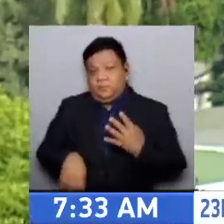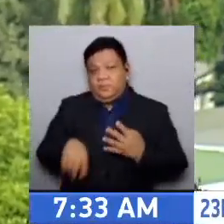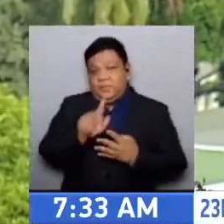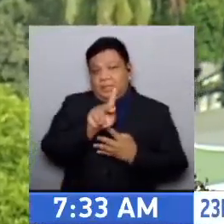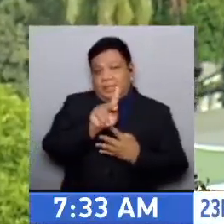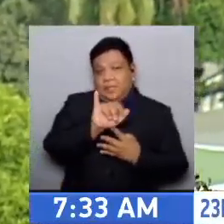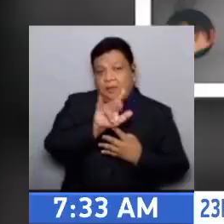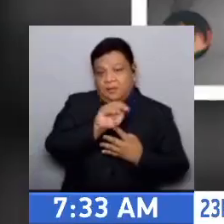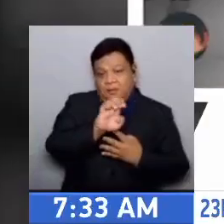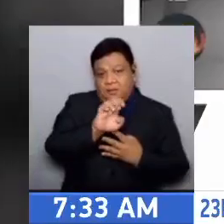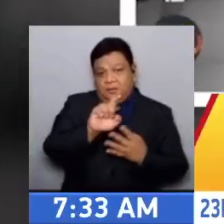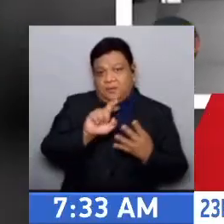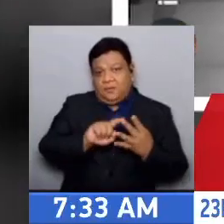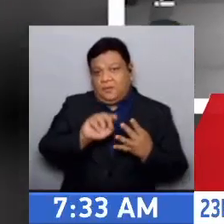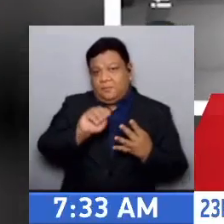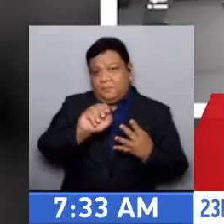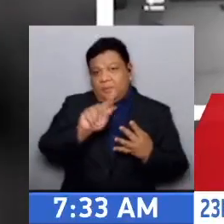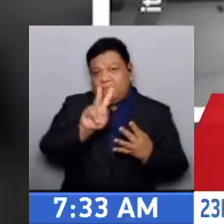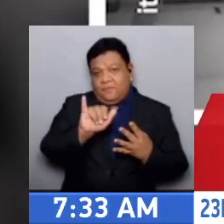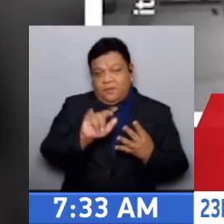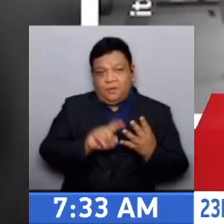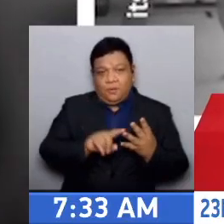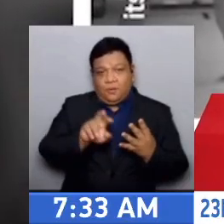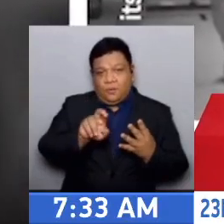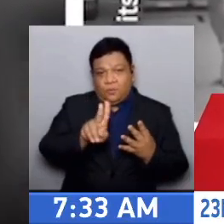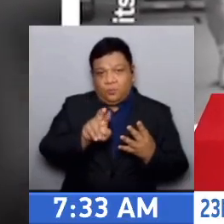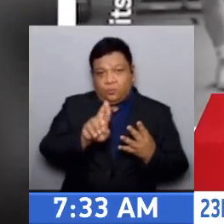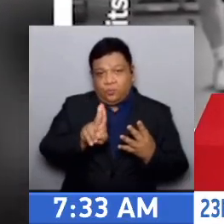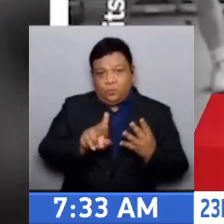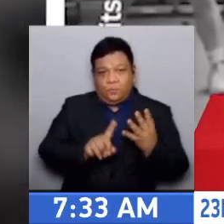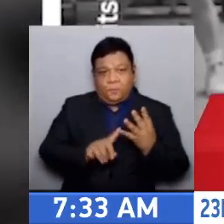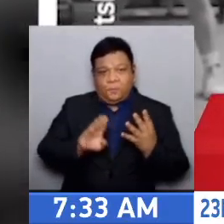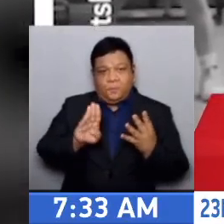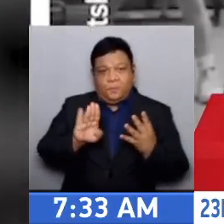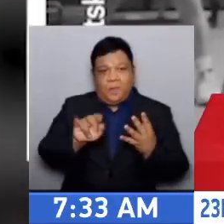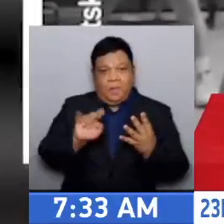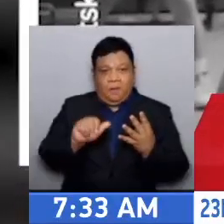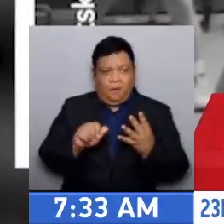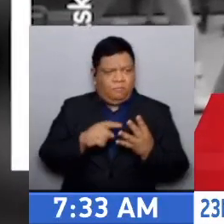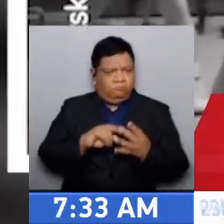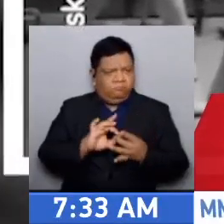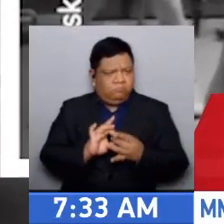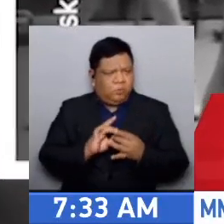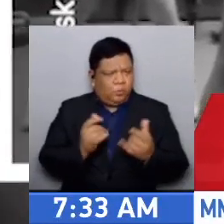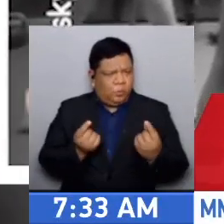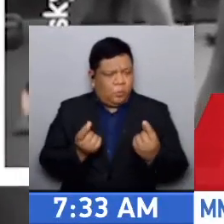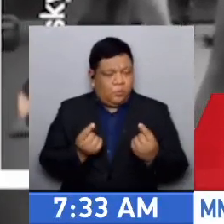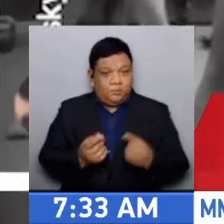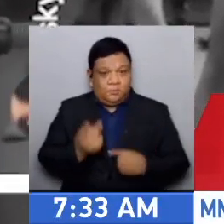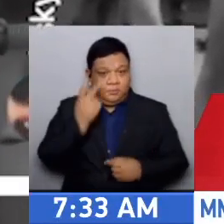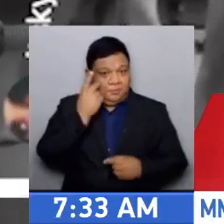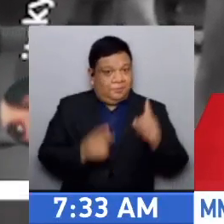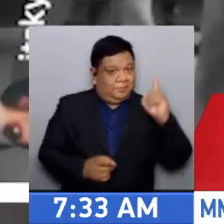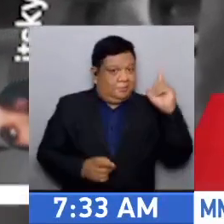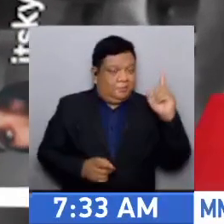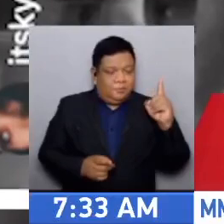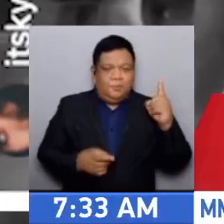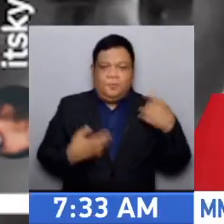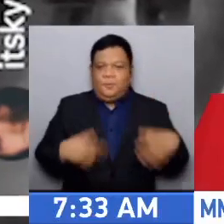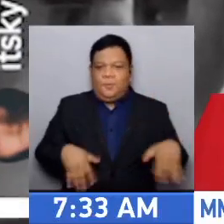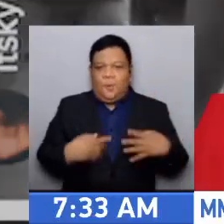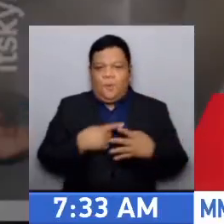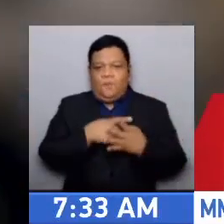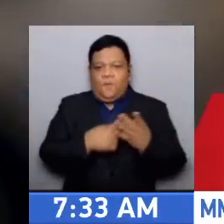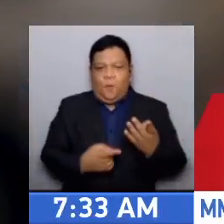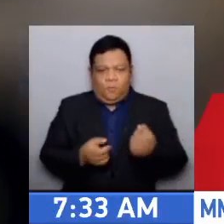Umali. Sa Instagram story ni Kailin, kita ang focus ng apat habang ginagawa ang deadlift sa kanilang night